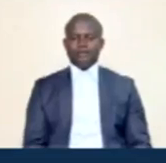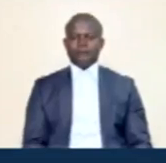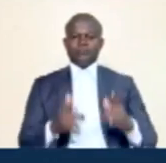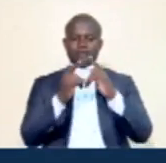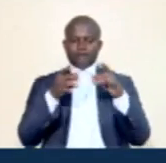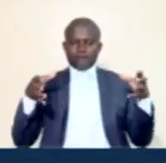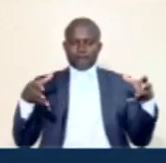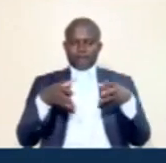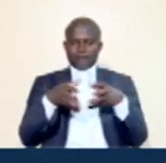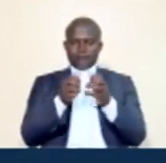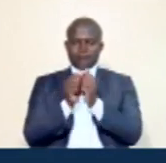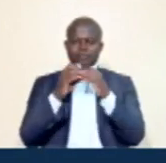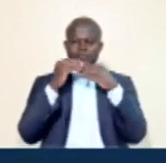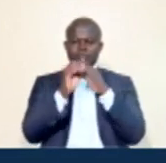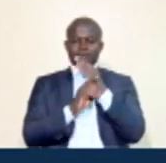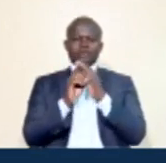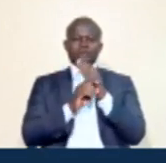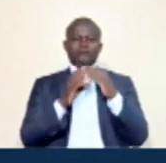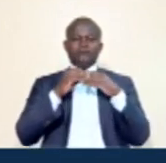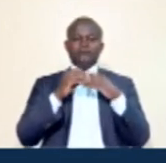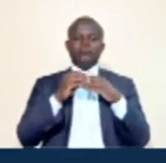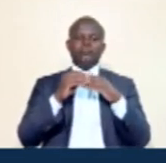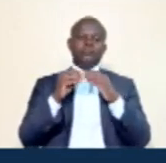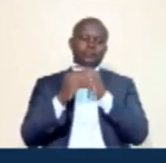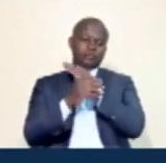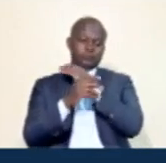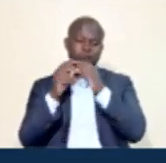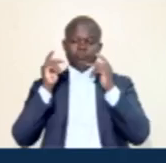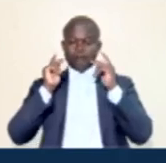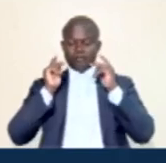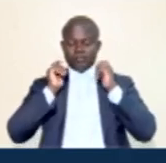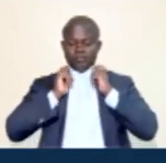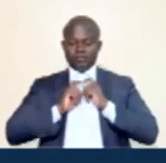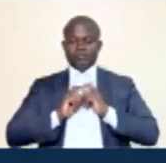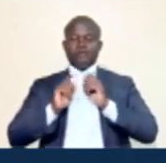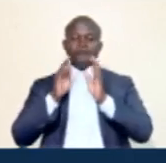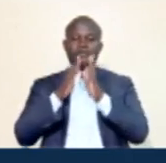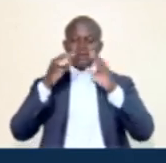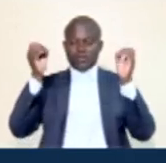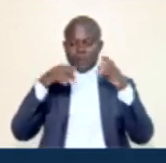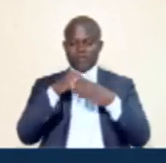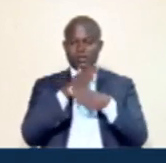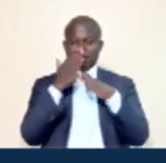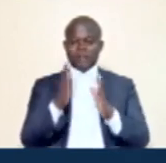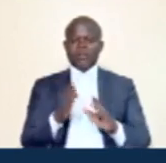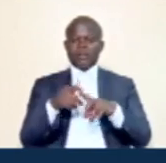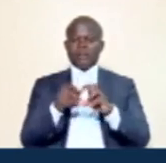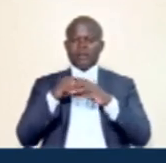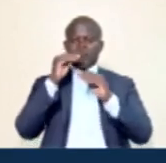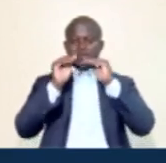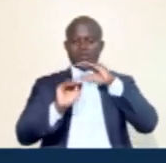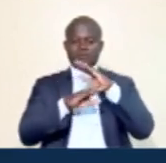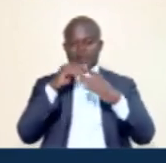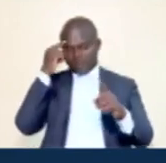ni inama ihurije hamwe abayobozi b'uturere, abayobozi b'intara n'umujyi wa Kigali ndetse na za minisiteri zifite aho zihuriye n'imishinga itandukanye mu nzego z'ibanze